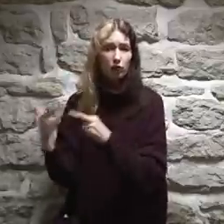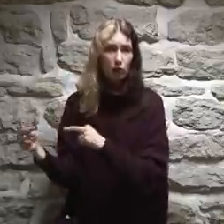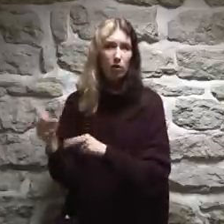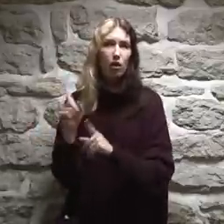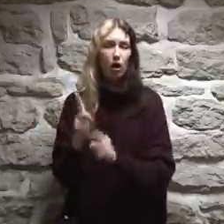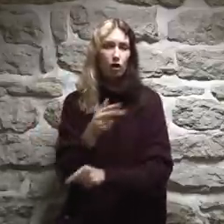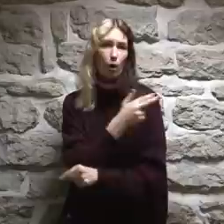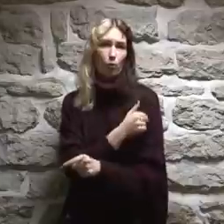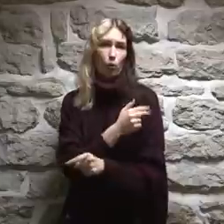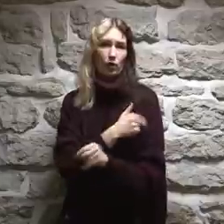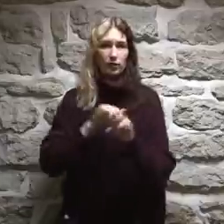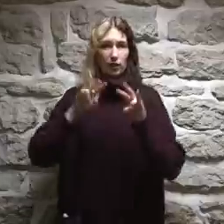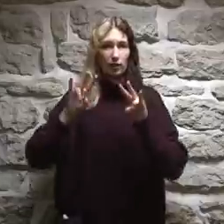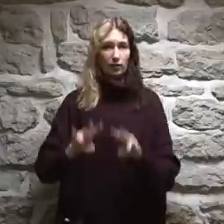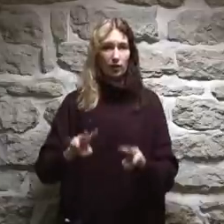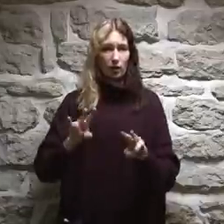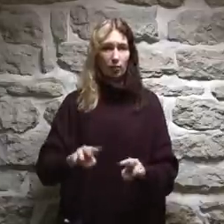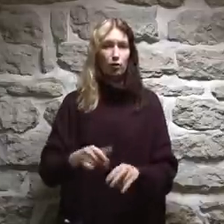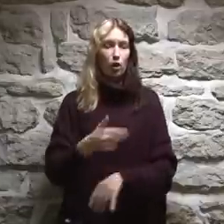jääb.